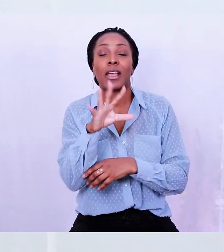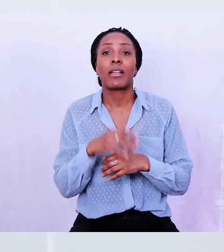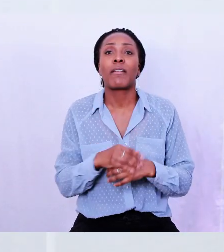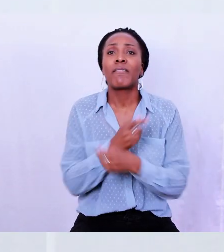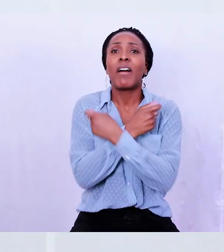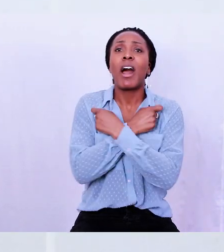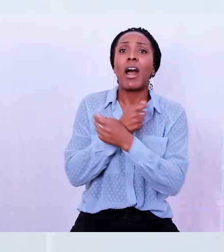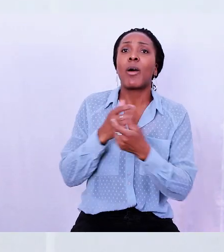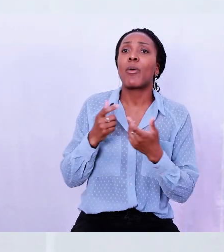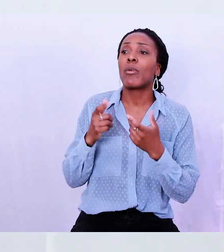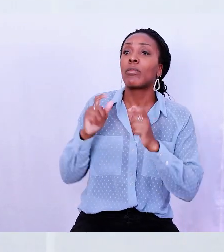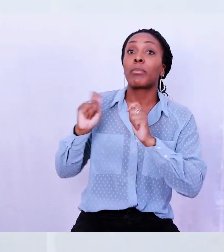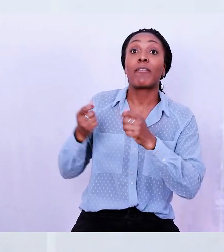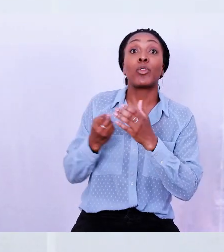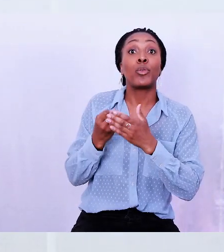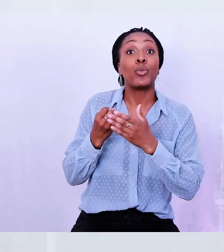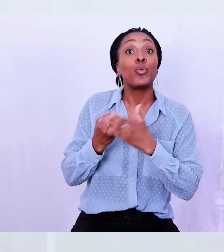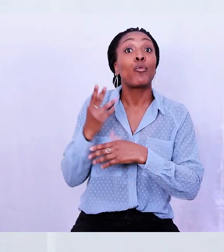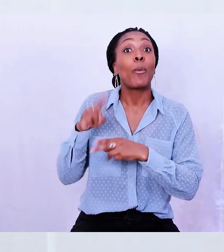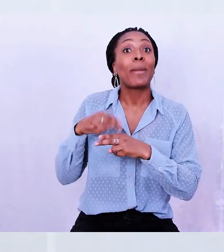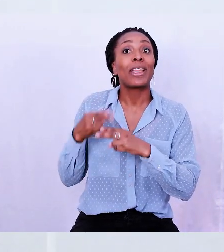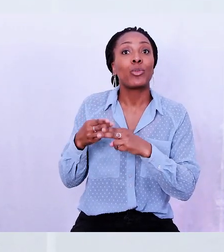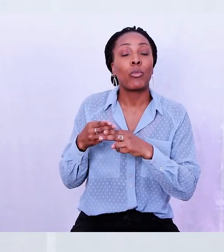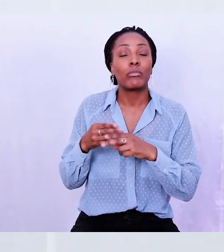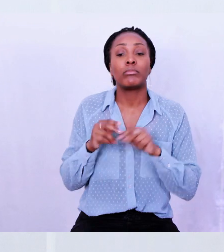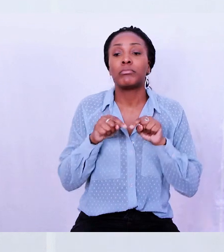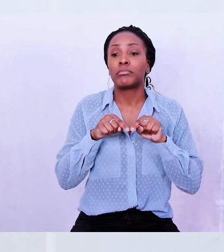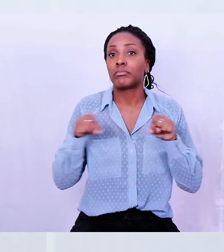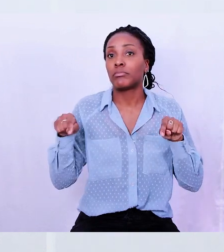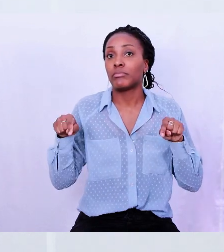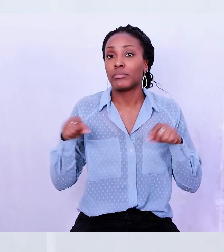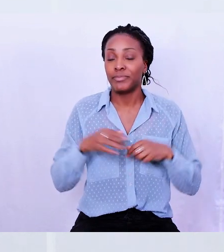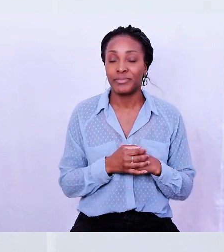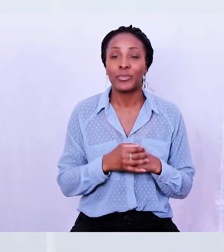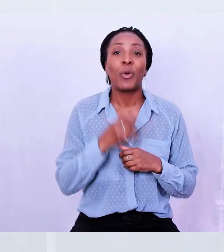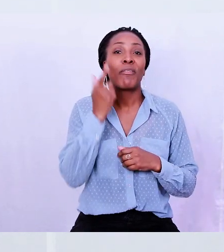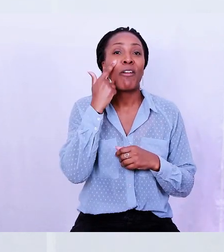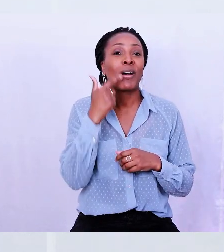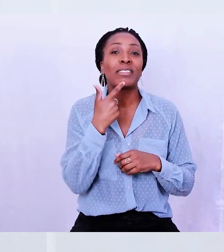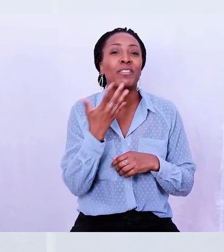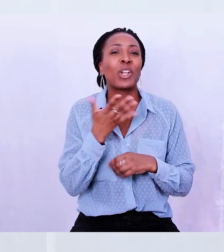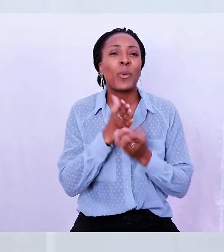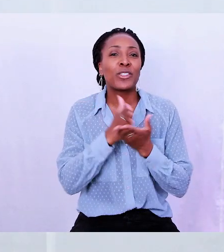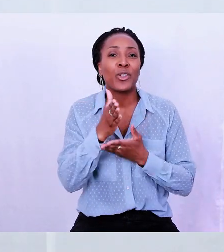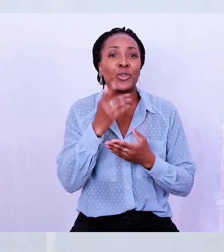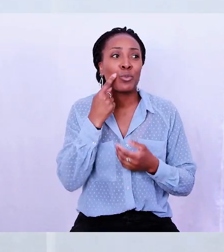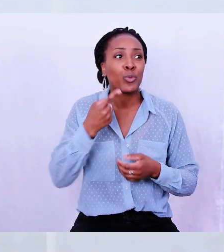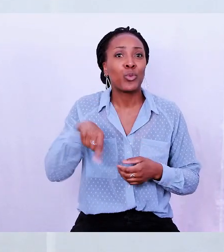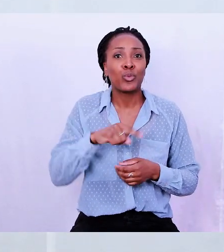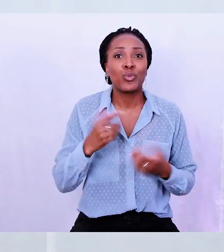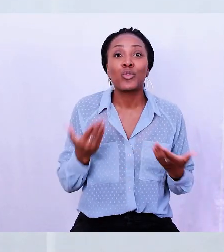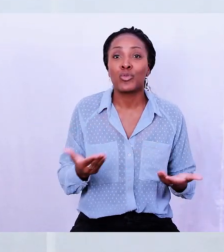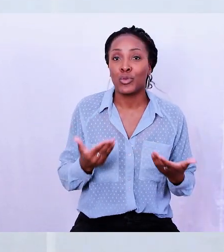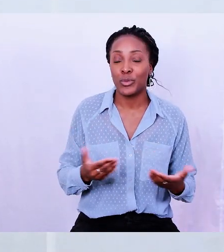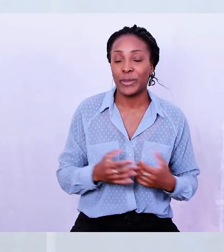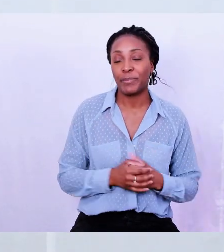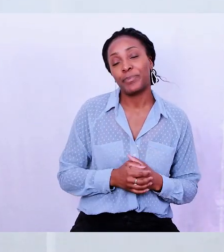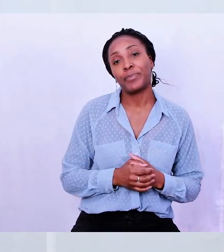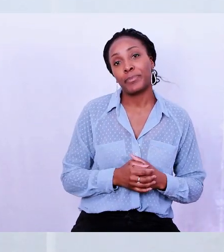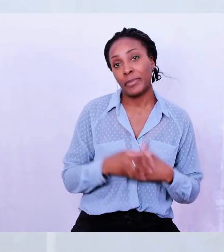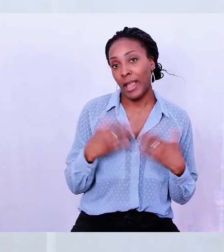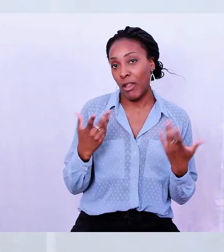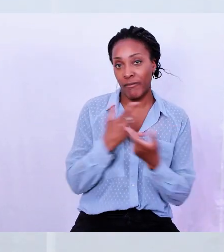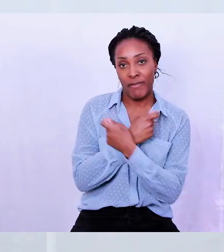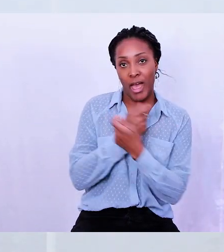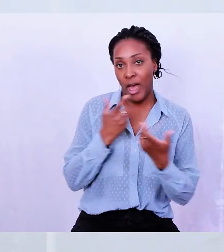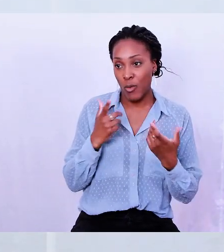Pharaon appela Joseph du nom de Tsafnath-Pénéach, et on va voir ce que ça veut dire aujourd'hui pour nous. Donc en fait, Pharaon